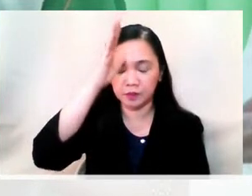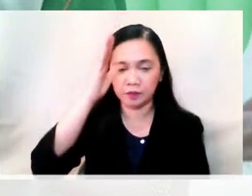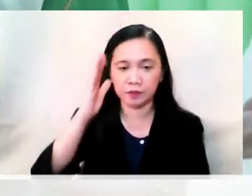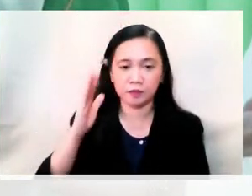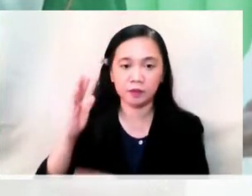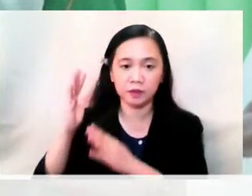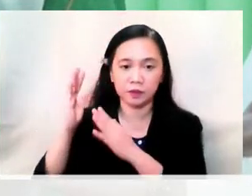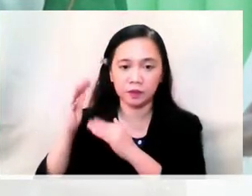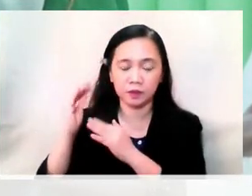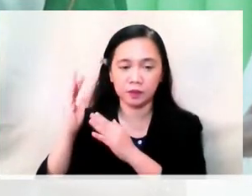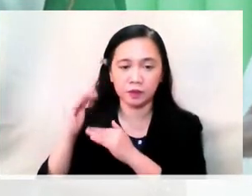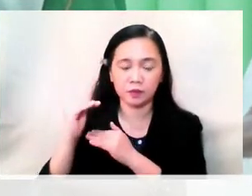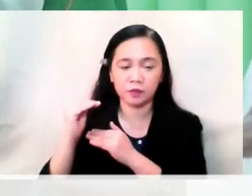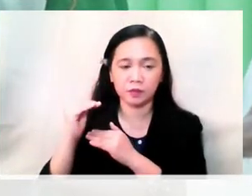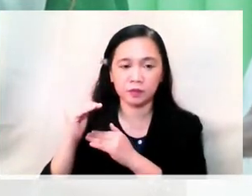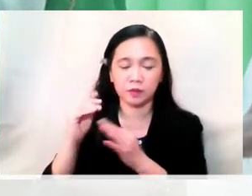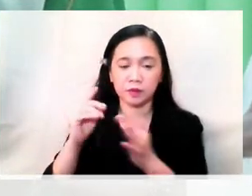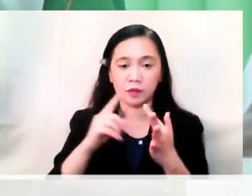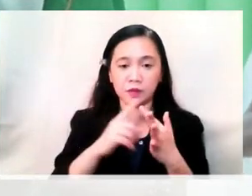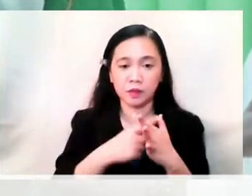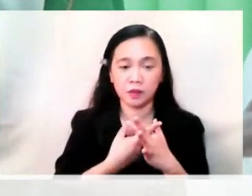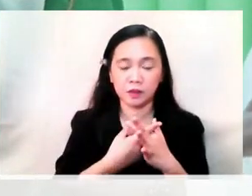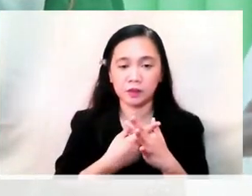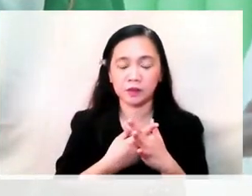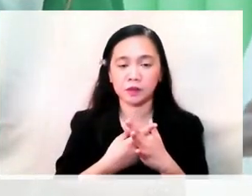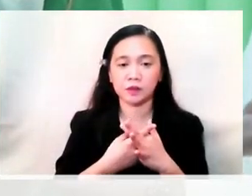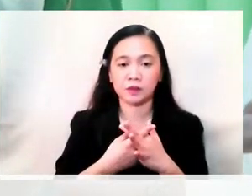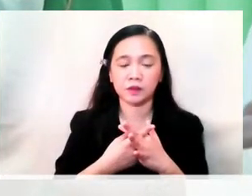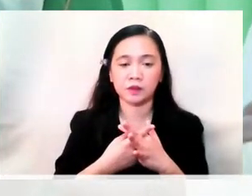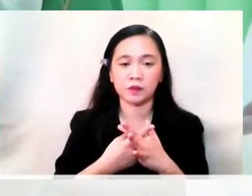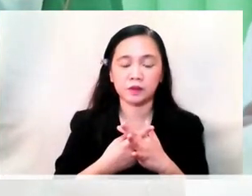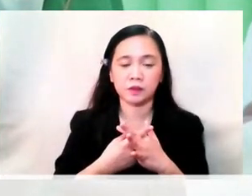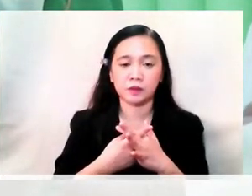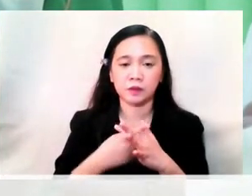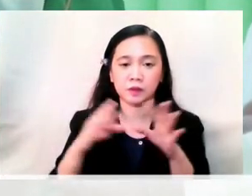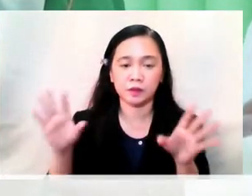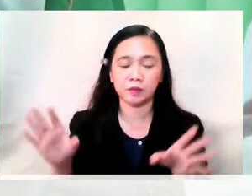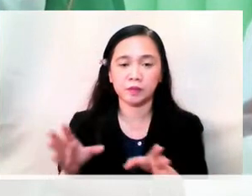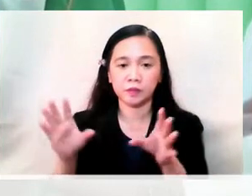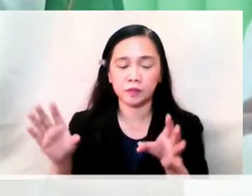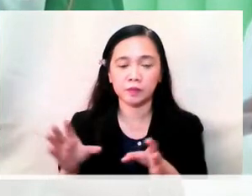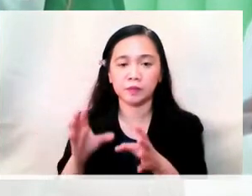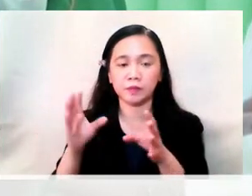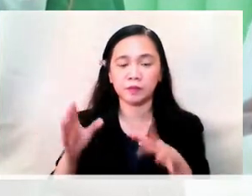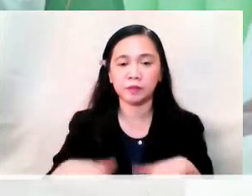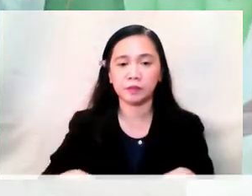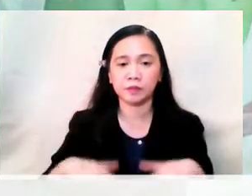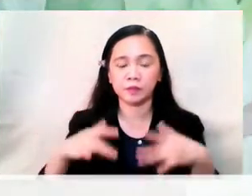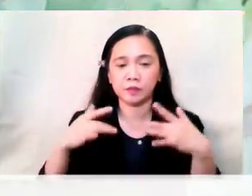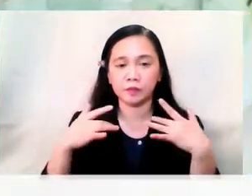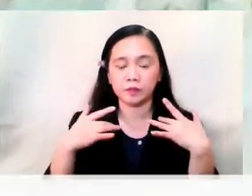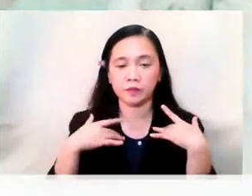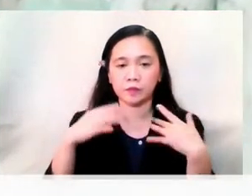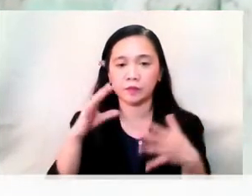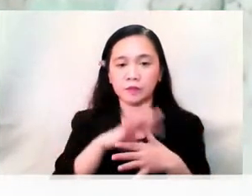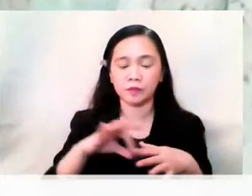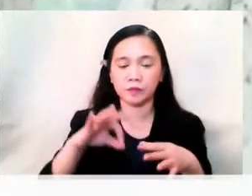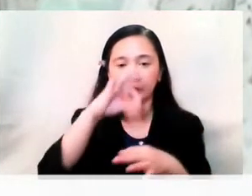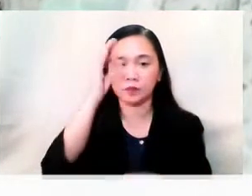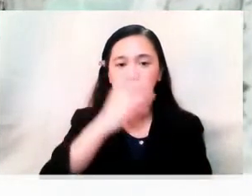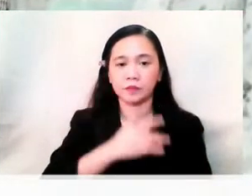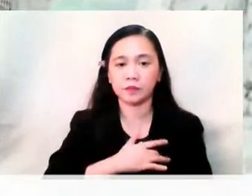kanila magmula ang paghubog ng buhay, espiritual, pisikal at pandamdamin ng mga